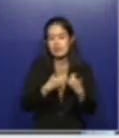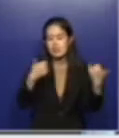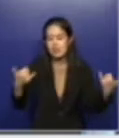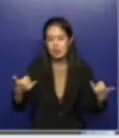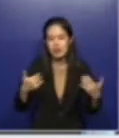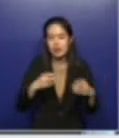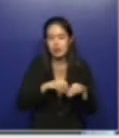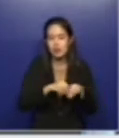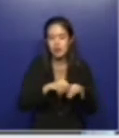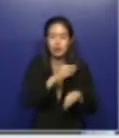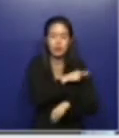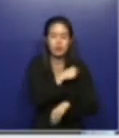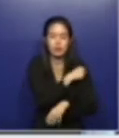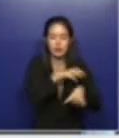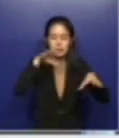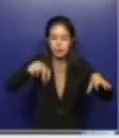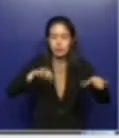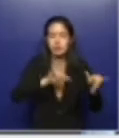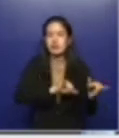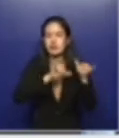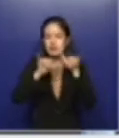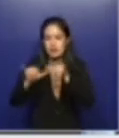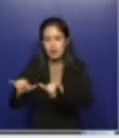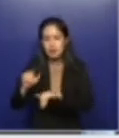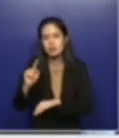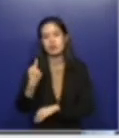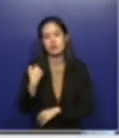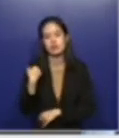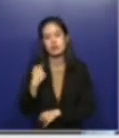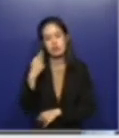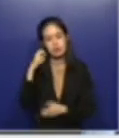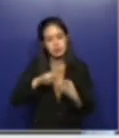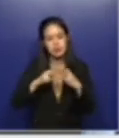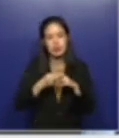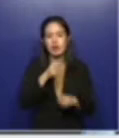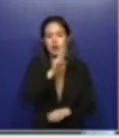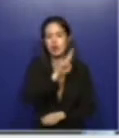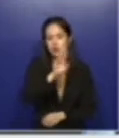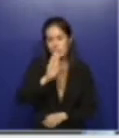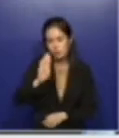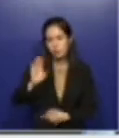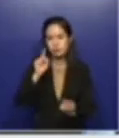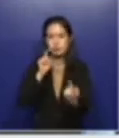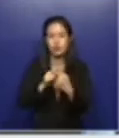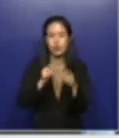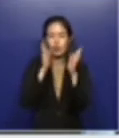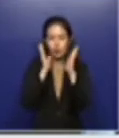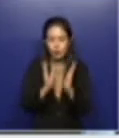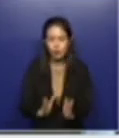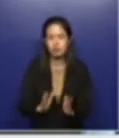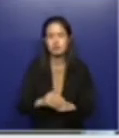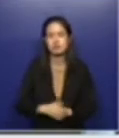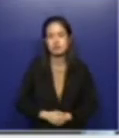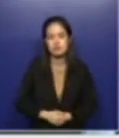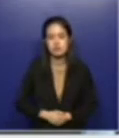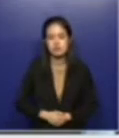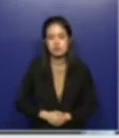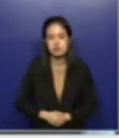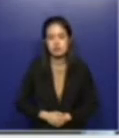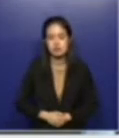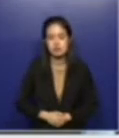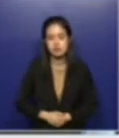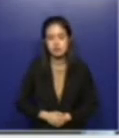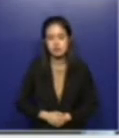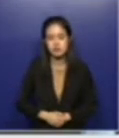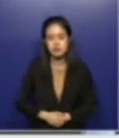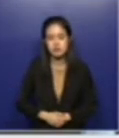าลอีกนี่คือระบบนี่คือบุคคลที่มาเกิดความผิดพลาดคลาดเคลื่อนข้อต่อ